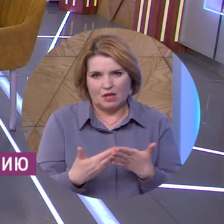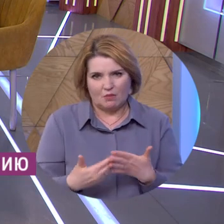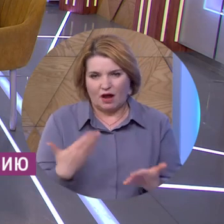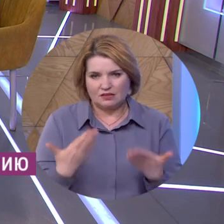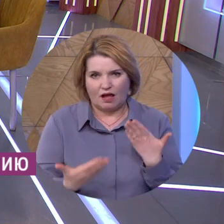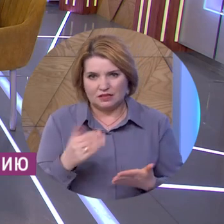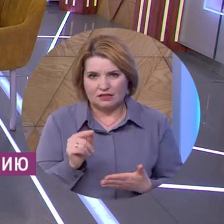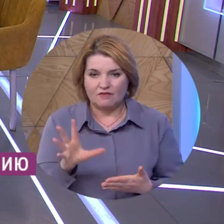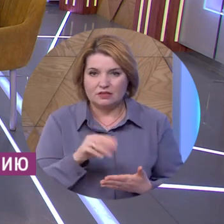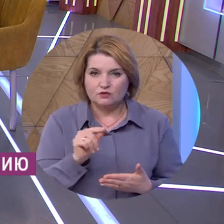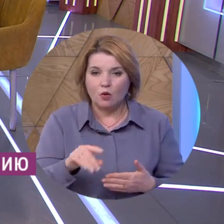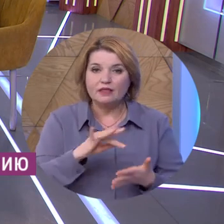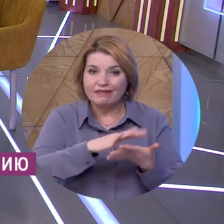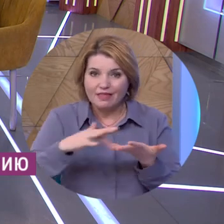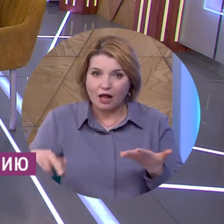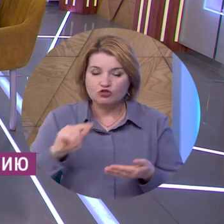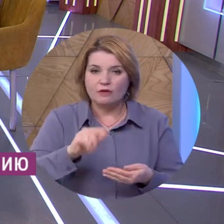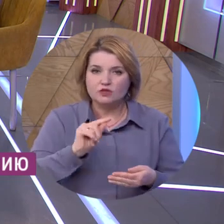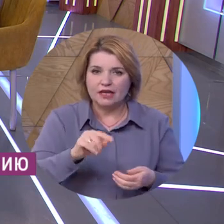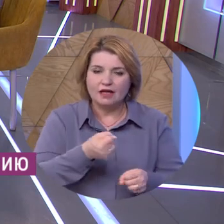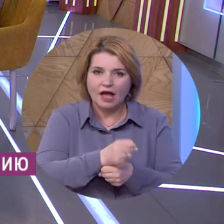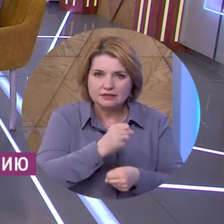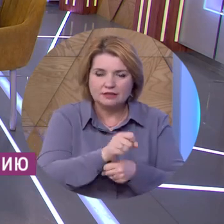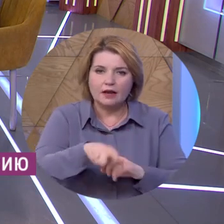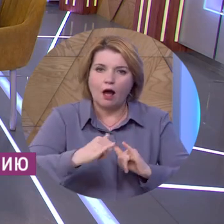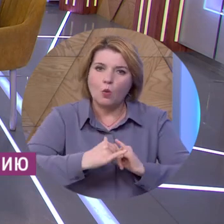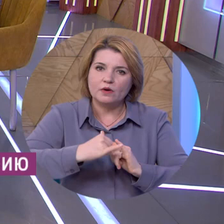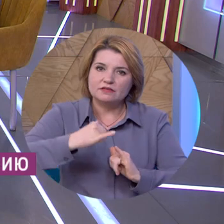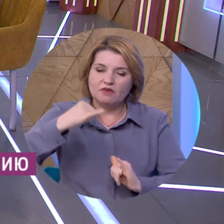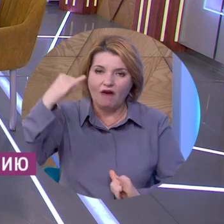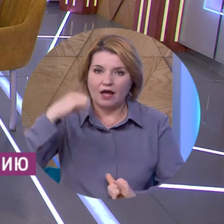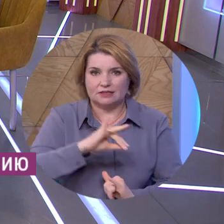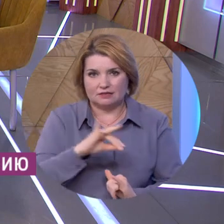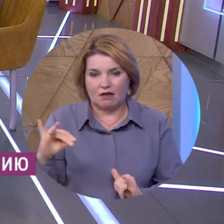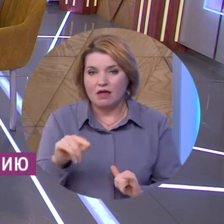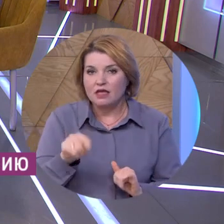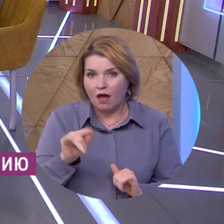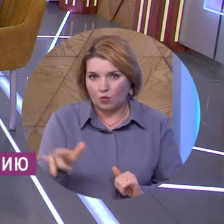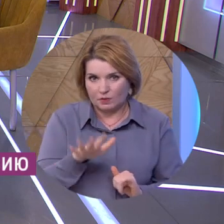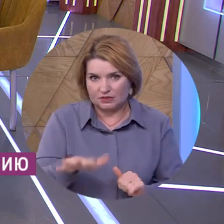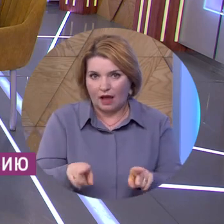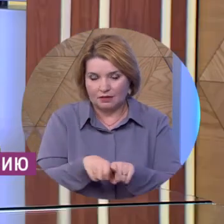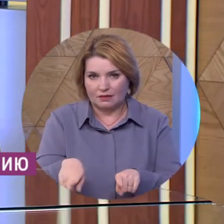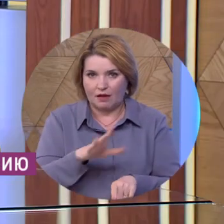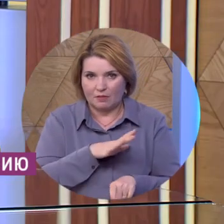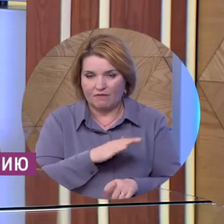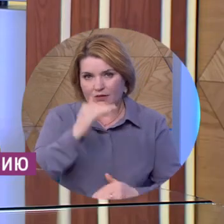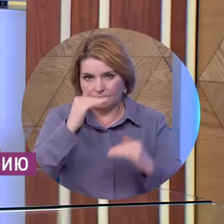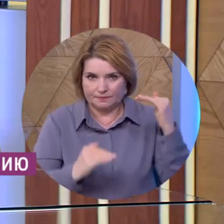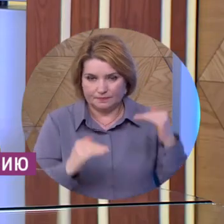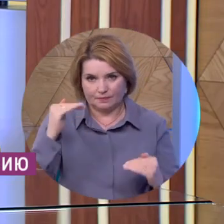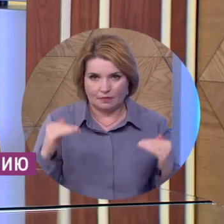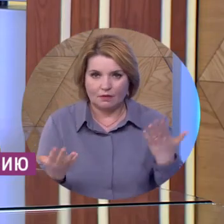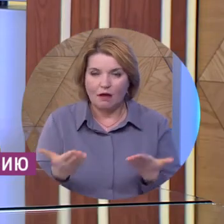это самое насилие, и вот это вот как по синусоиде развивается постоянно. Вот такие отношения можно назвать отношениями